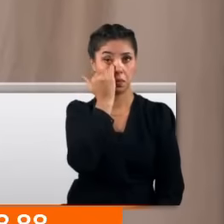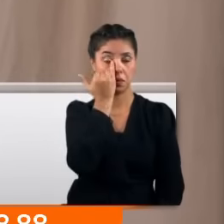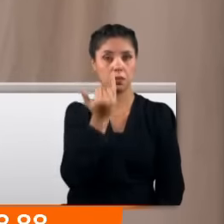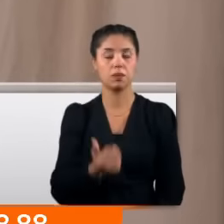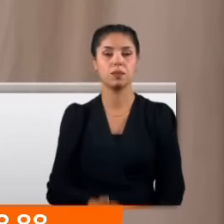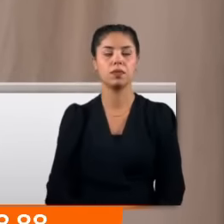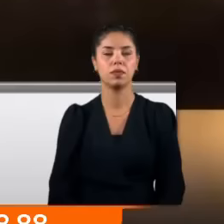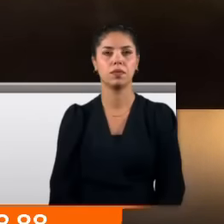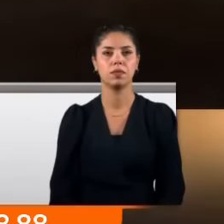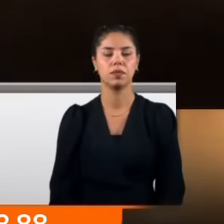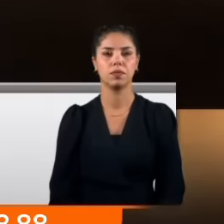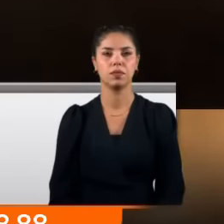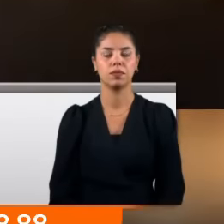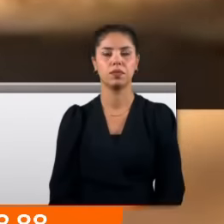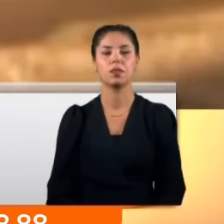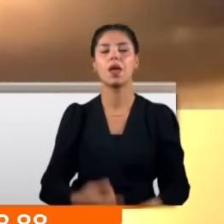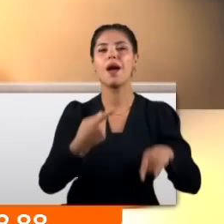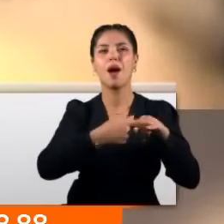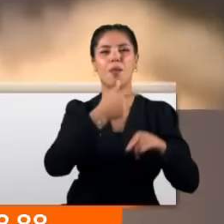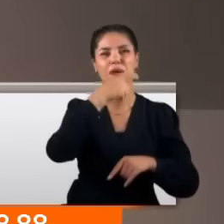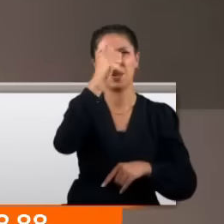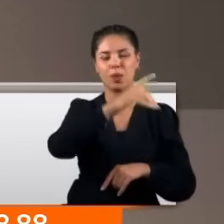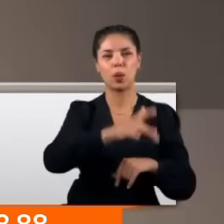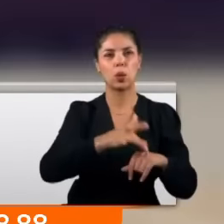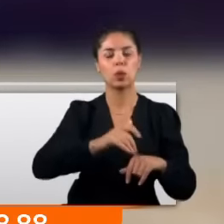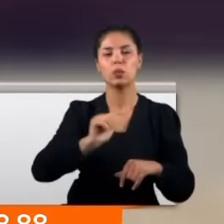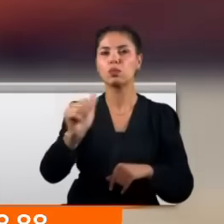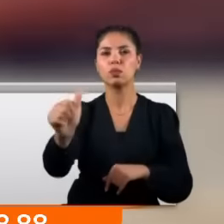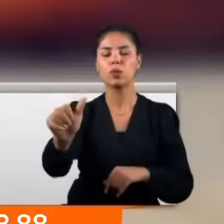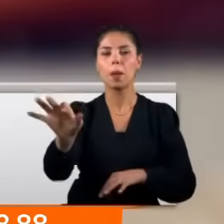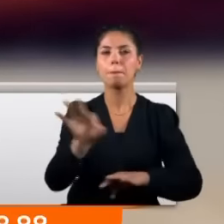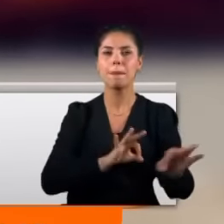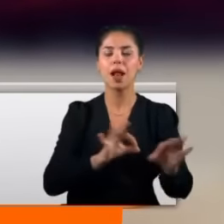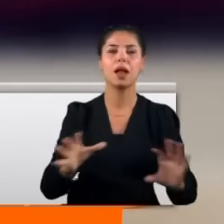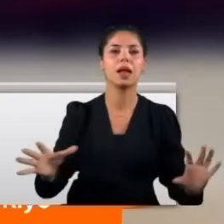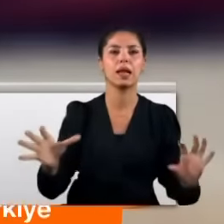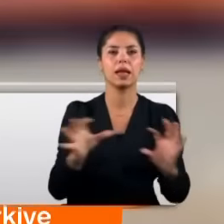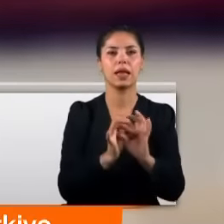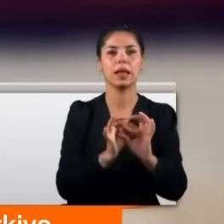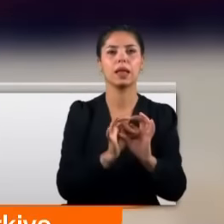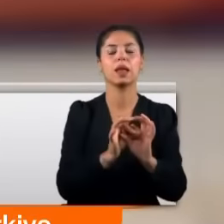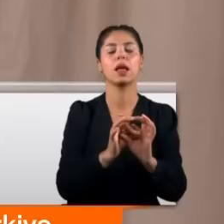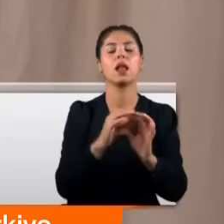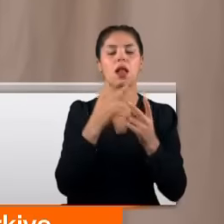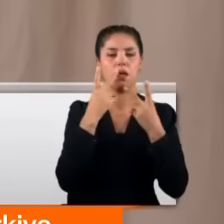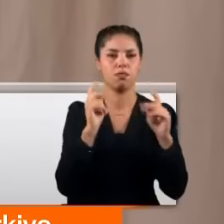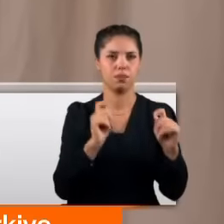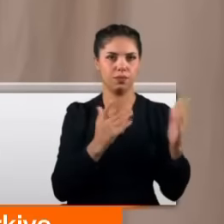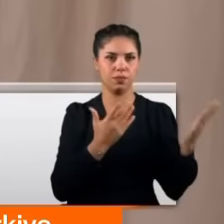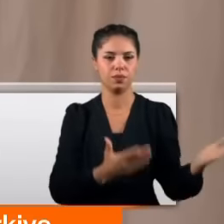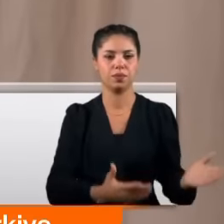edeceğiz. Hamenei ülkesinin önümüzdeki günlerdeki planlarıyla ilgili işaretler verdi.